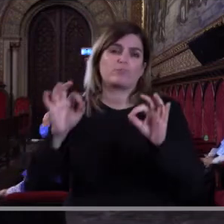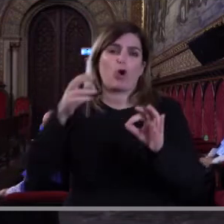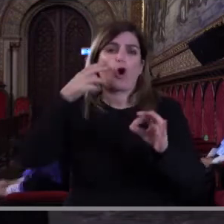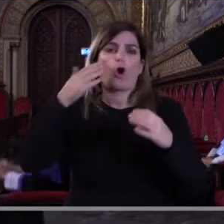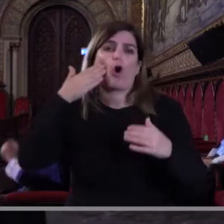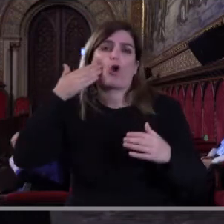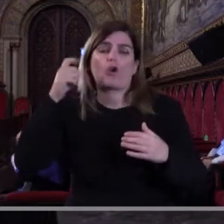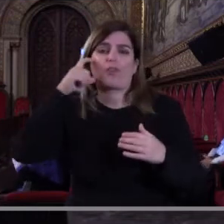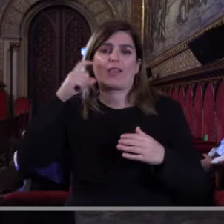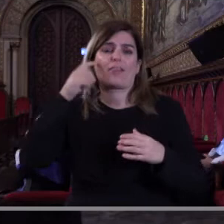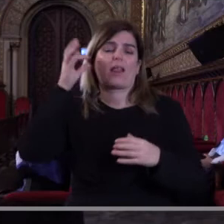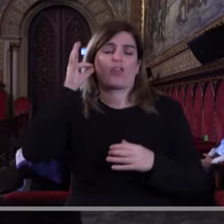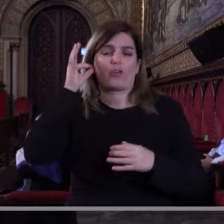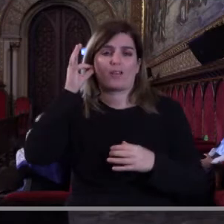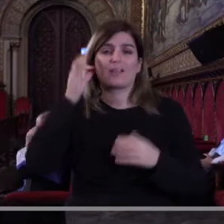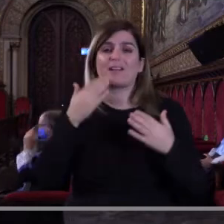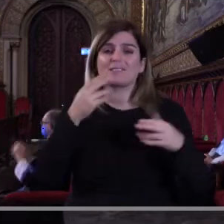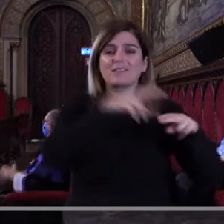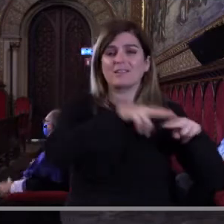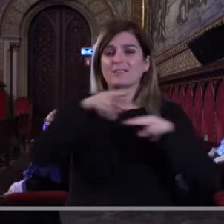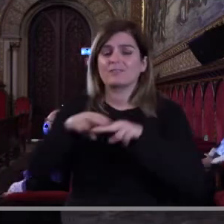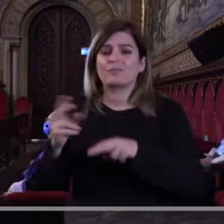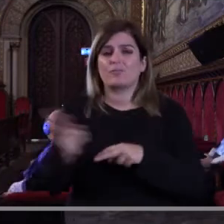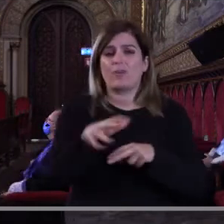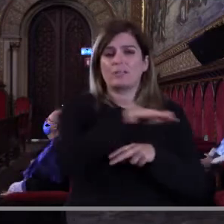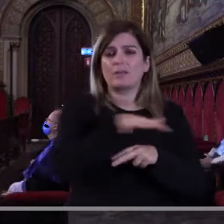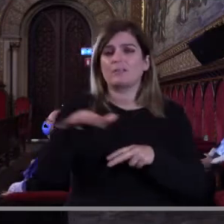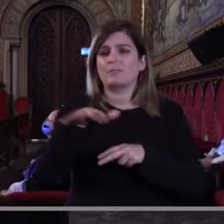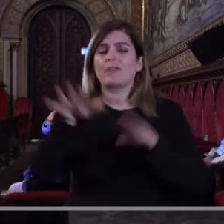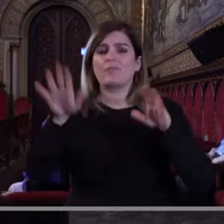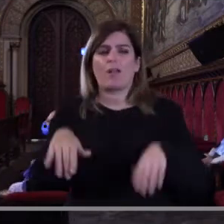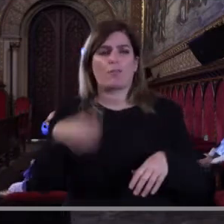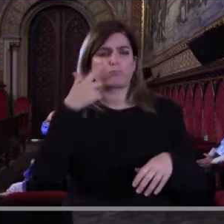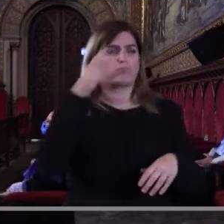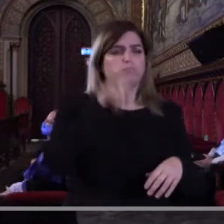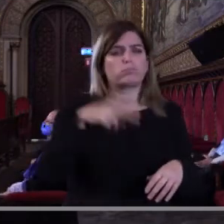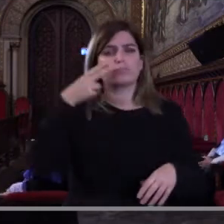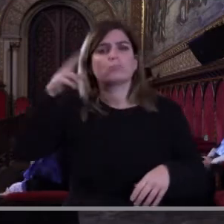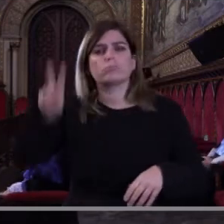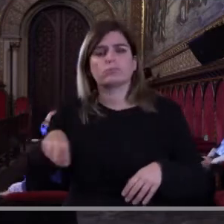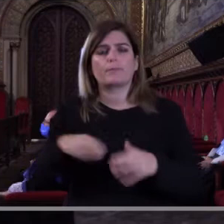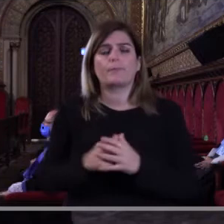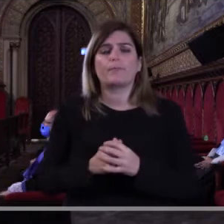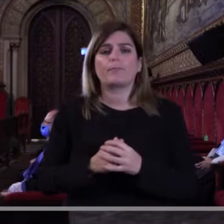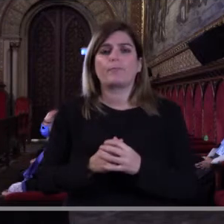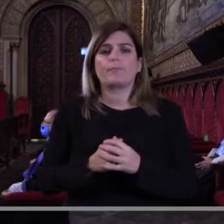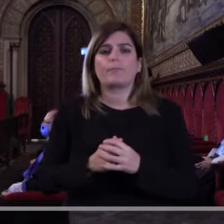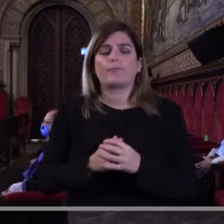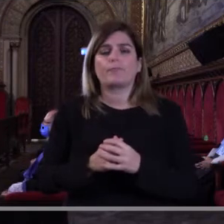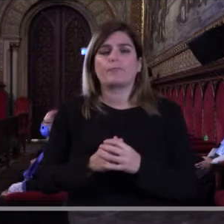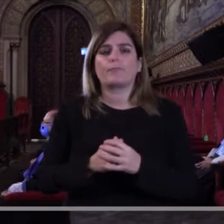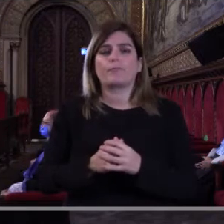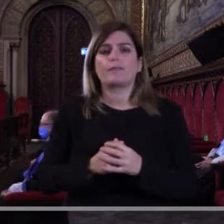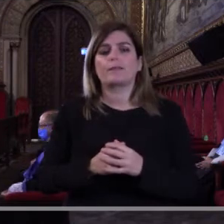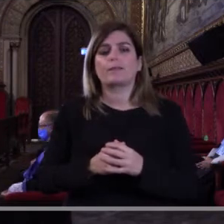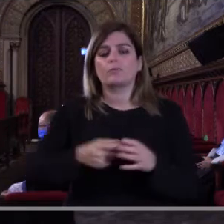dos actes han propiciat que aquests espais esdevinguin emblemàtics. Igualment, dins la campanya per donar nom de